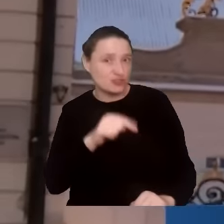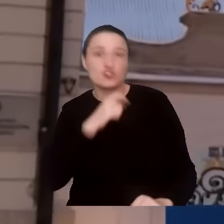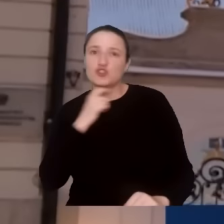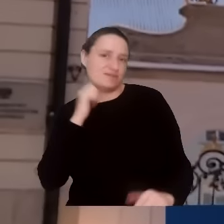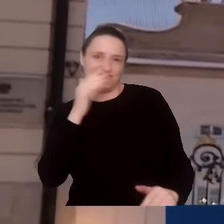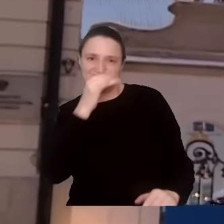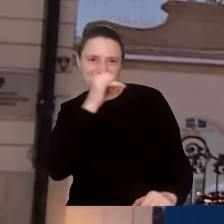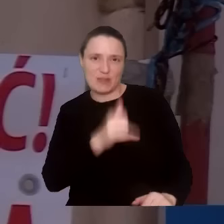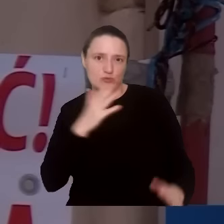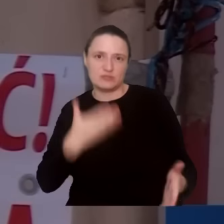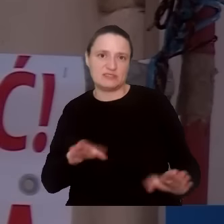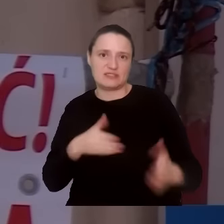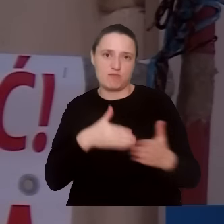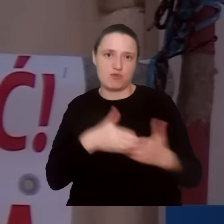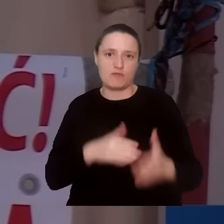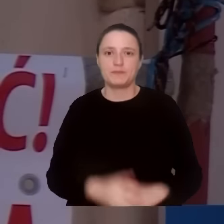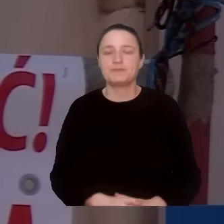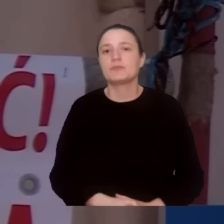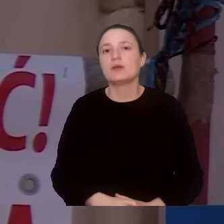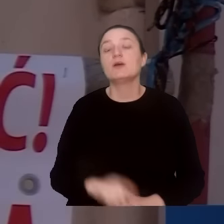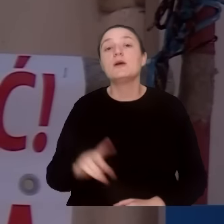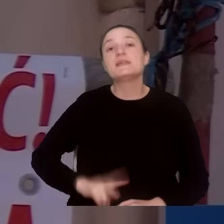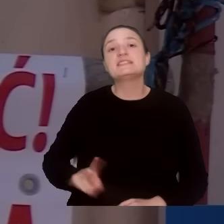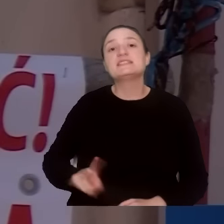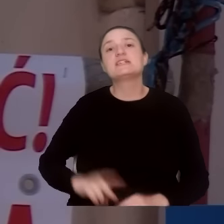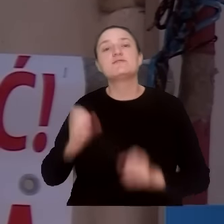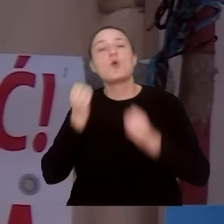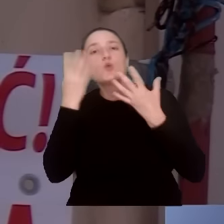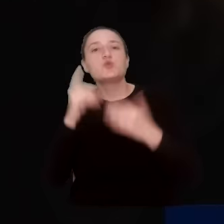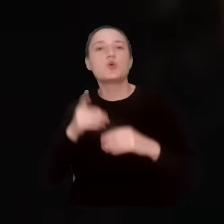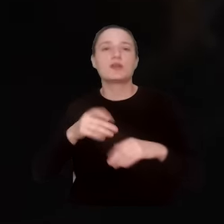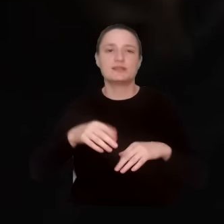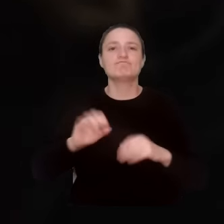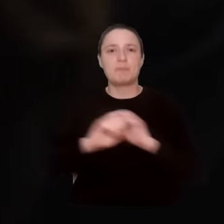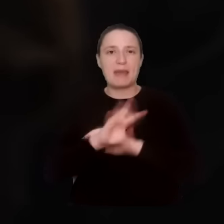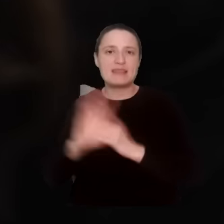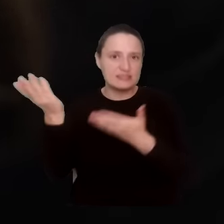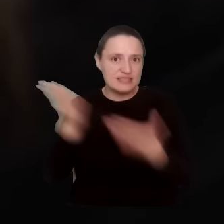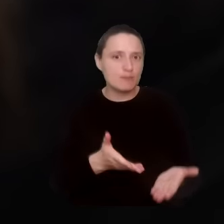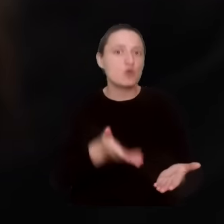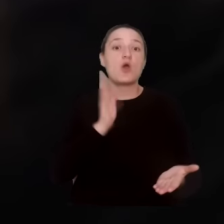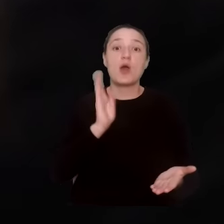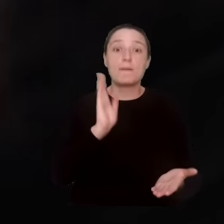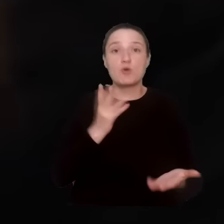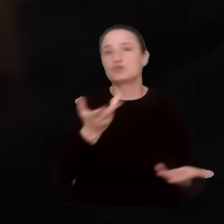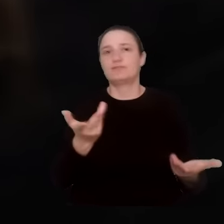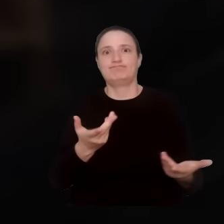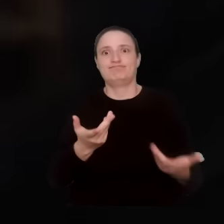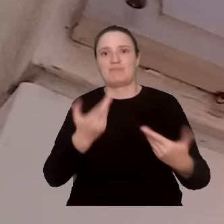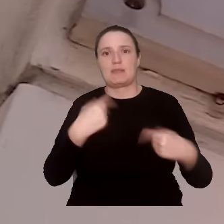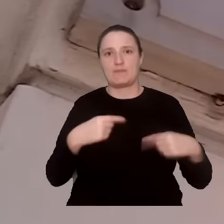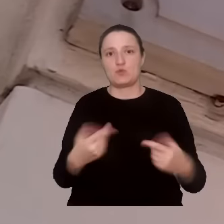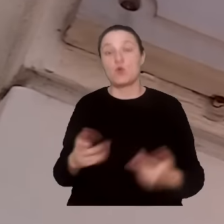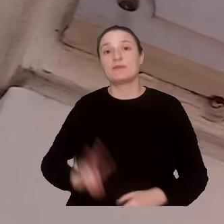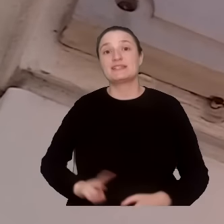konferencji prasowej, która się nie odbyła. Ministerstwo Kultury i Dziedzictwa Narodowego zaprosiło media na spotkaniach z kończącym urzędowanie ministrem Bartłomiejem